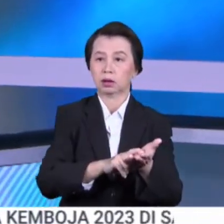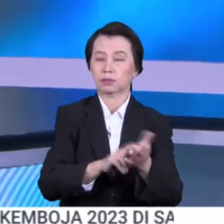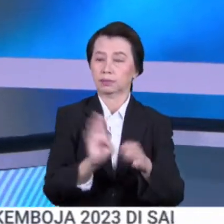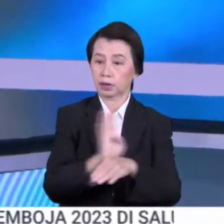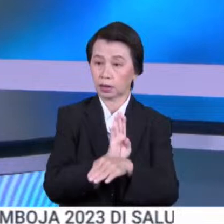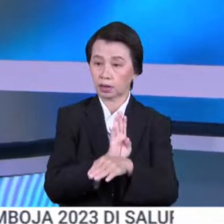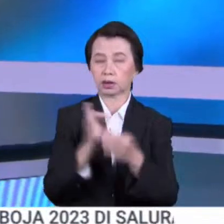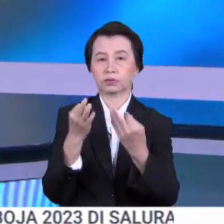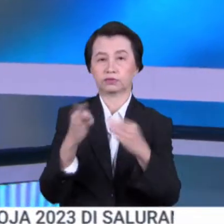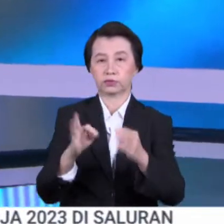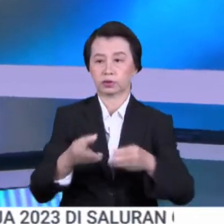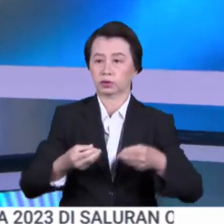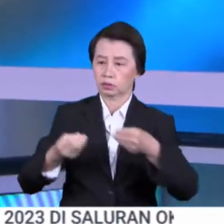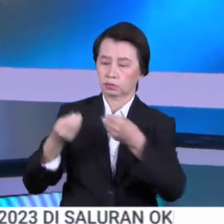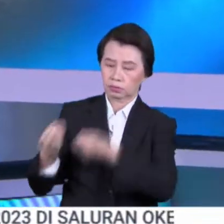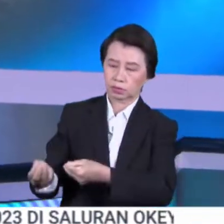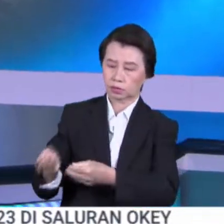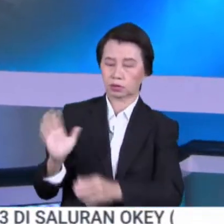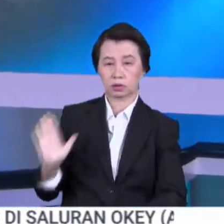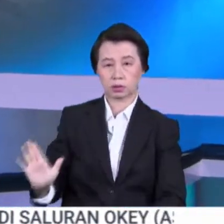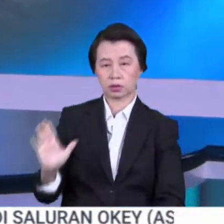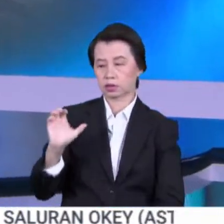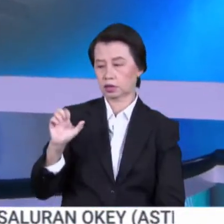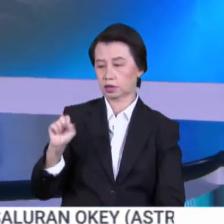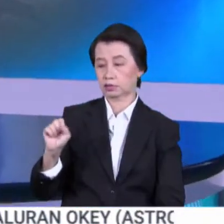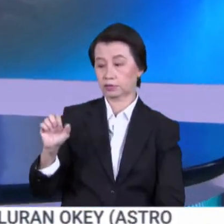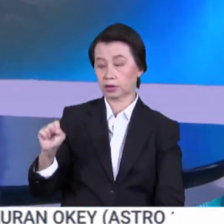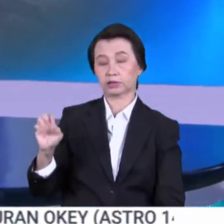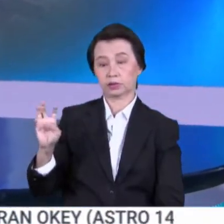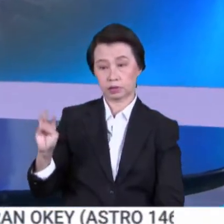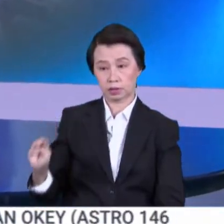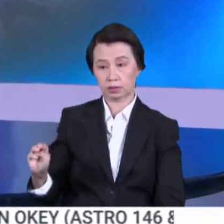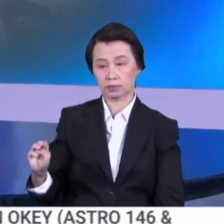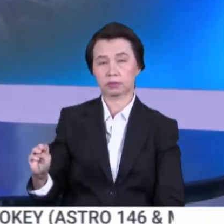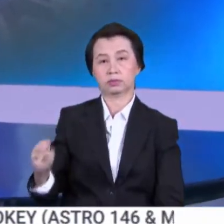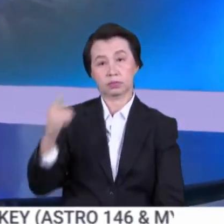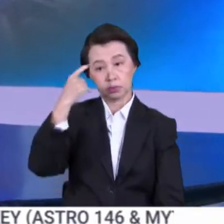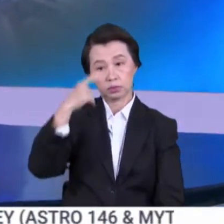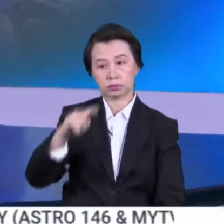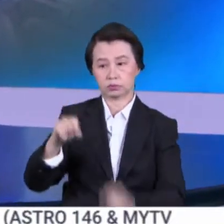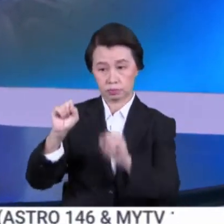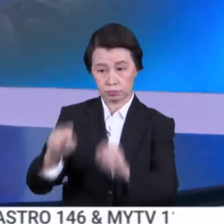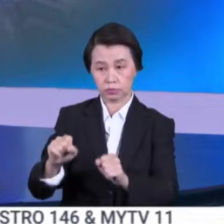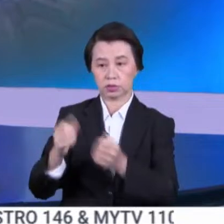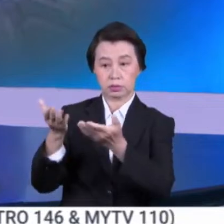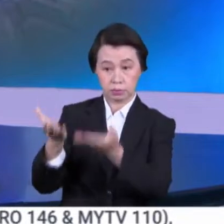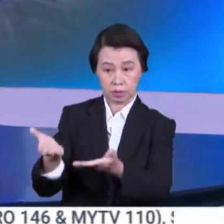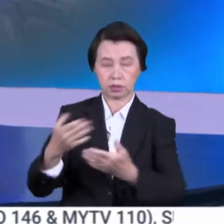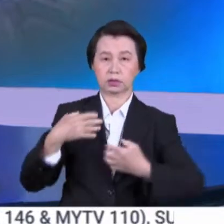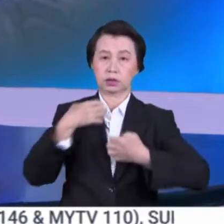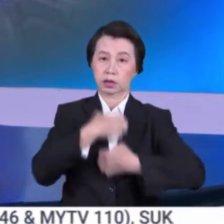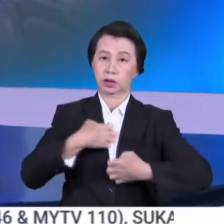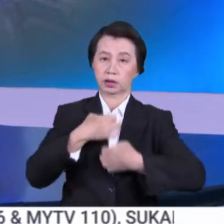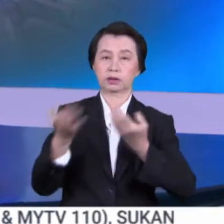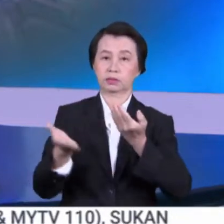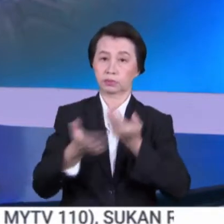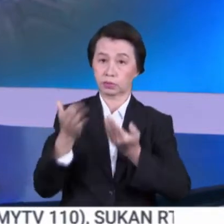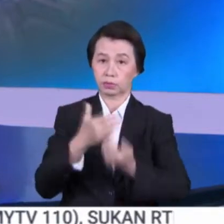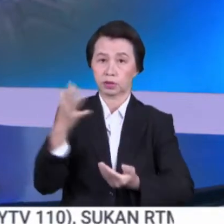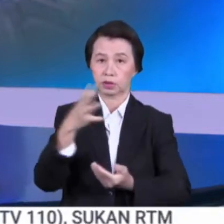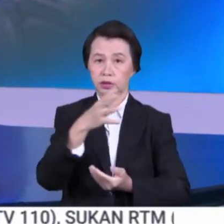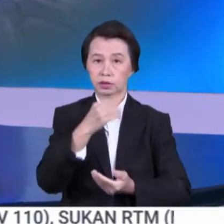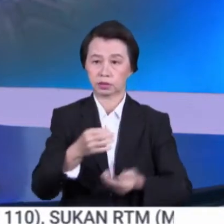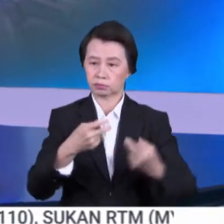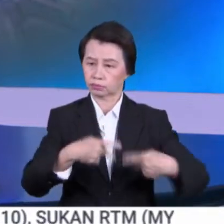yang ditawarkan oleh Suruhanjaya Syarikat Malaysia SSM. Ini bagi melayakkan mereka menikmati kemudahan dan